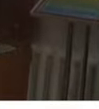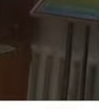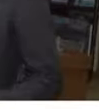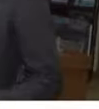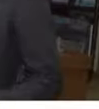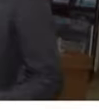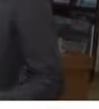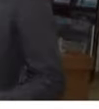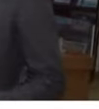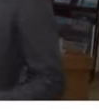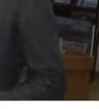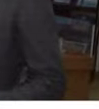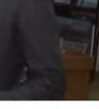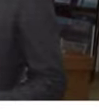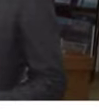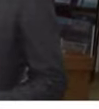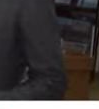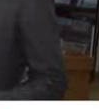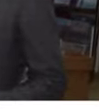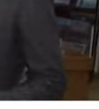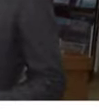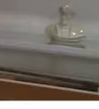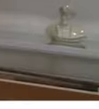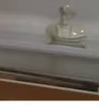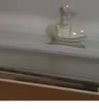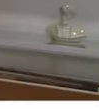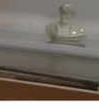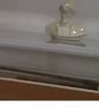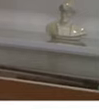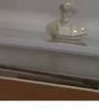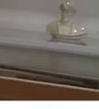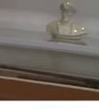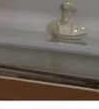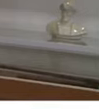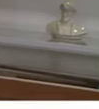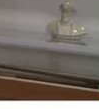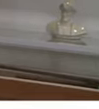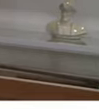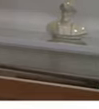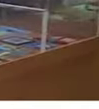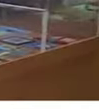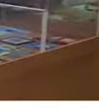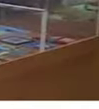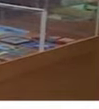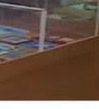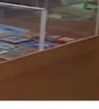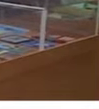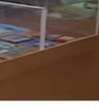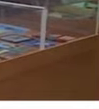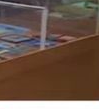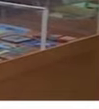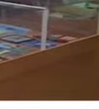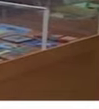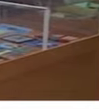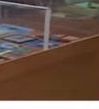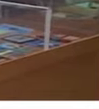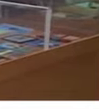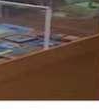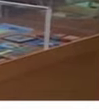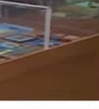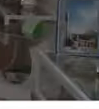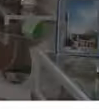6 месяцев. Юрист, окончивший школу и университет на русском, сегодня изучает и совершенствует родной язык. На государственном ей рассмотрено уже